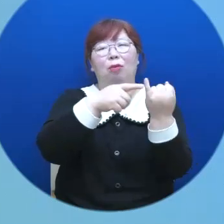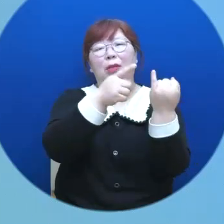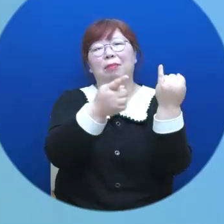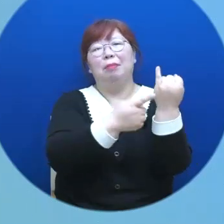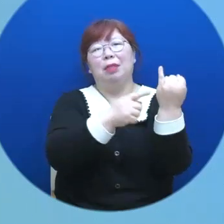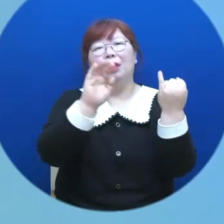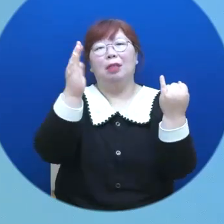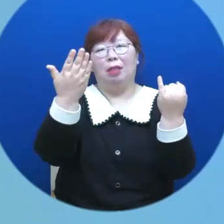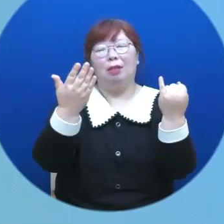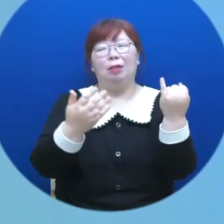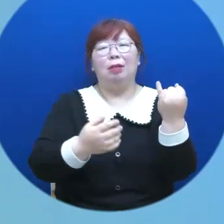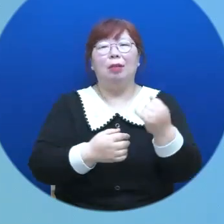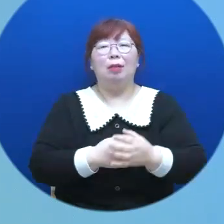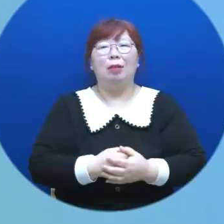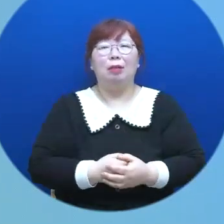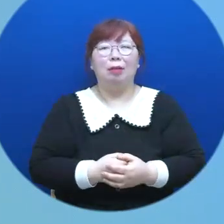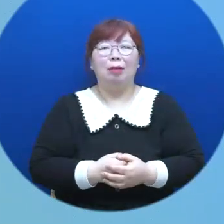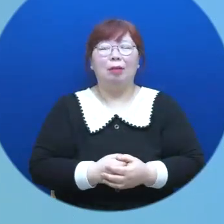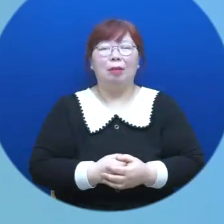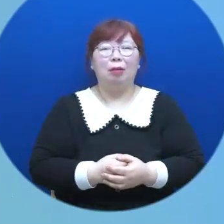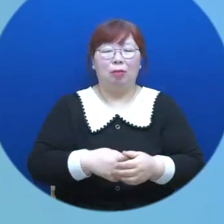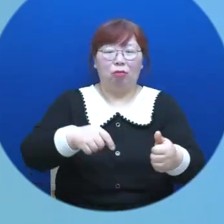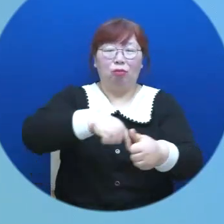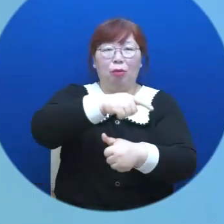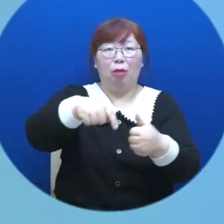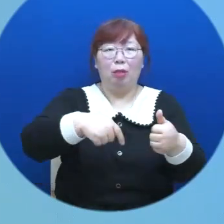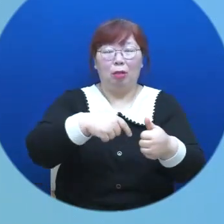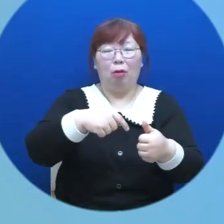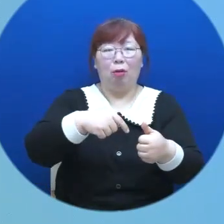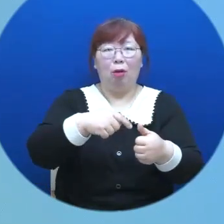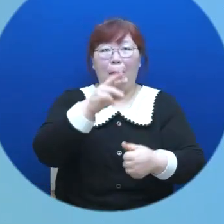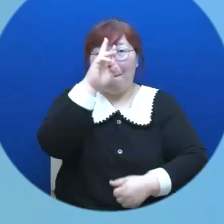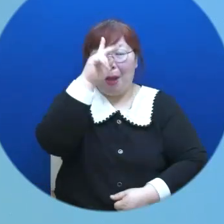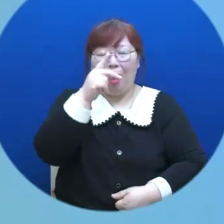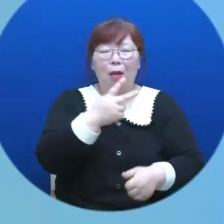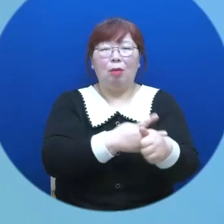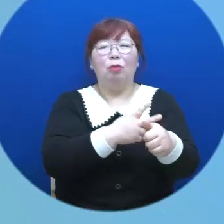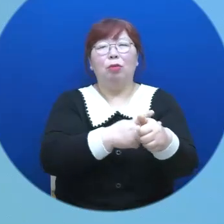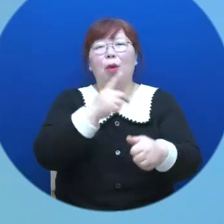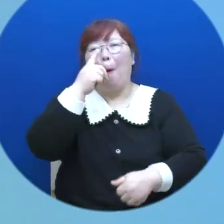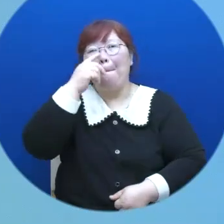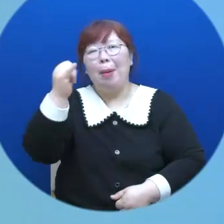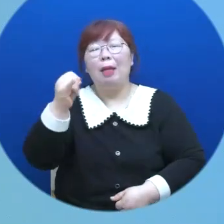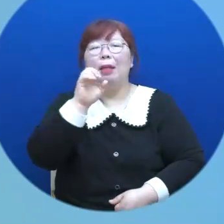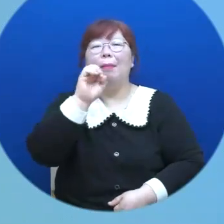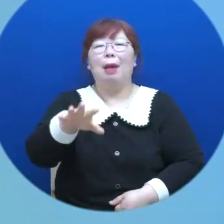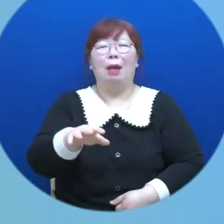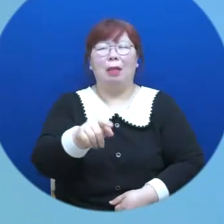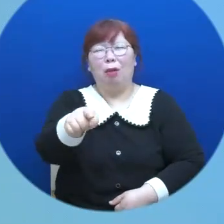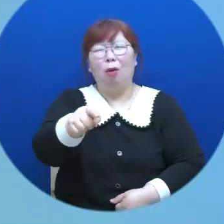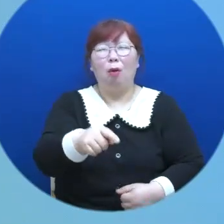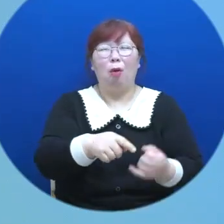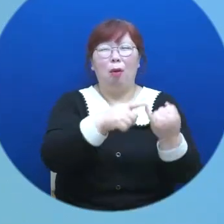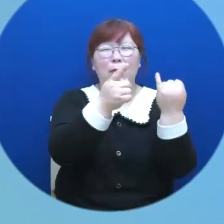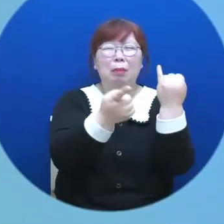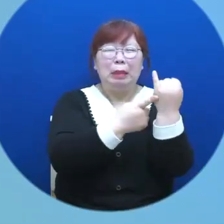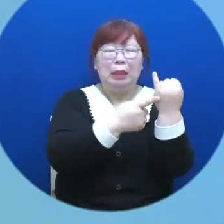임신이 됐다. 주위에서 말했죠. 떼라, 떼. 자기